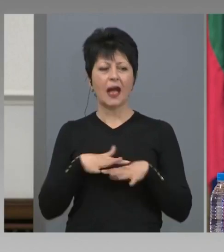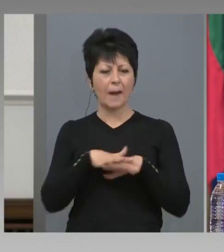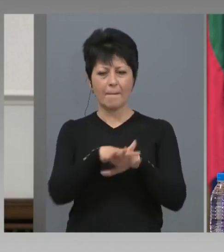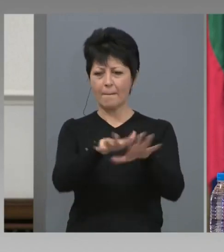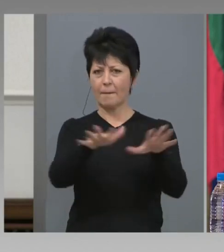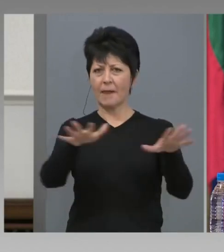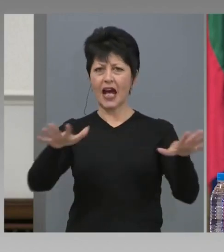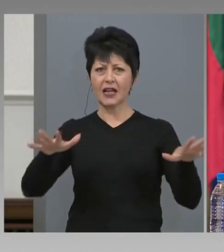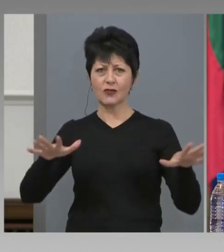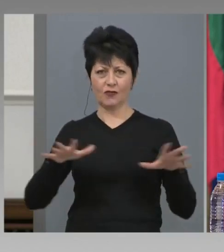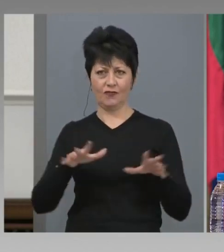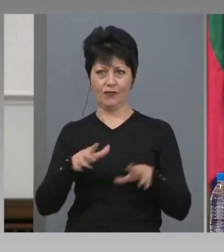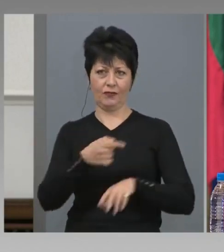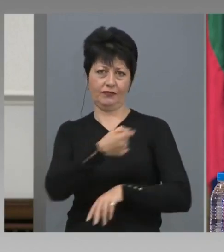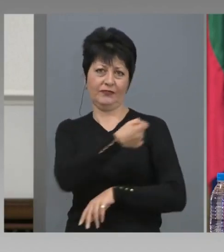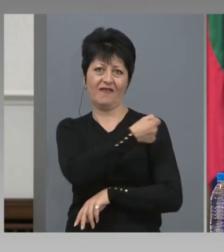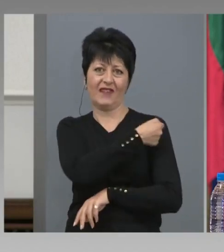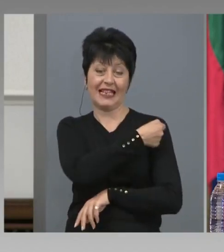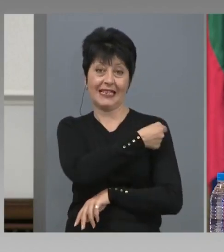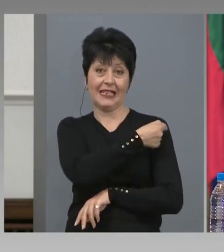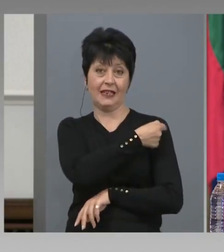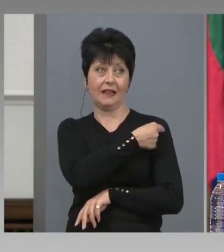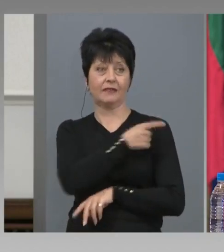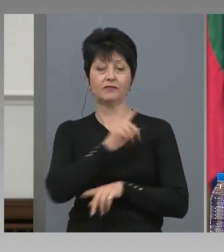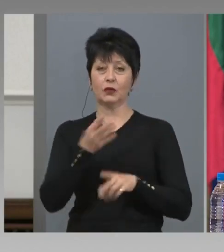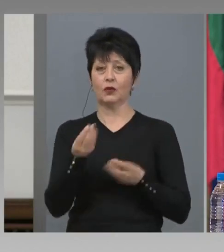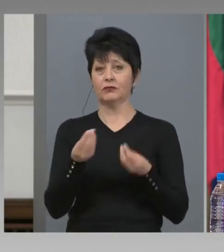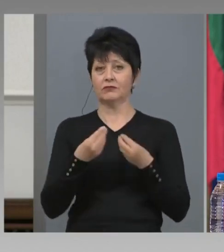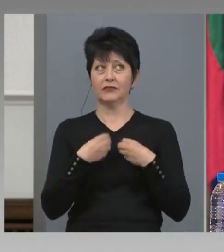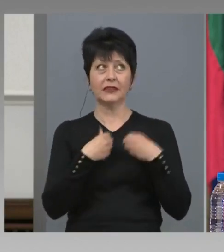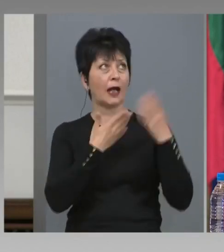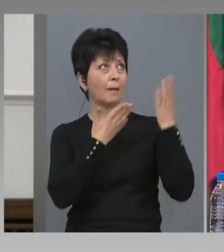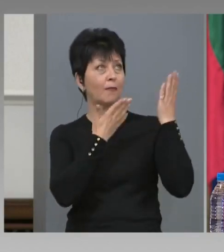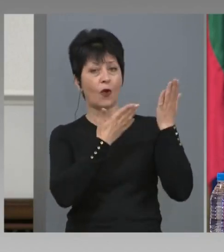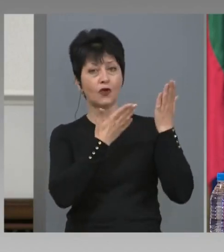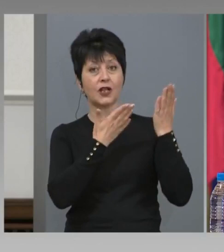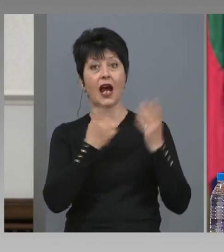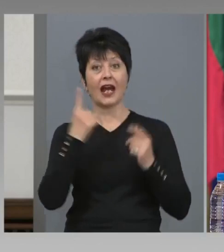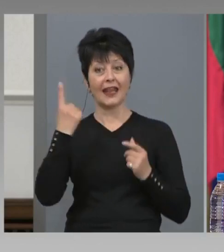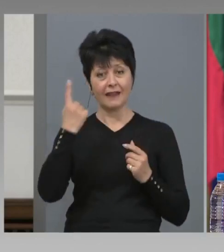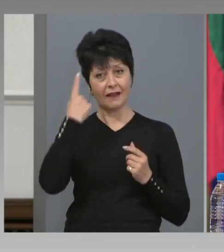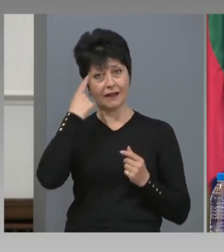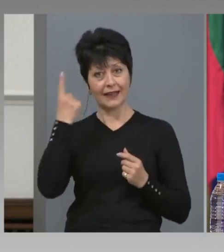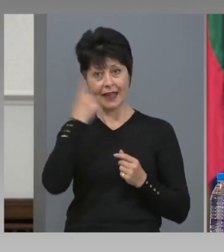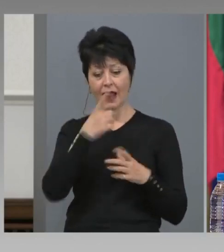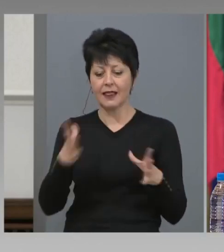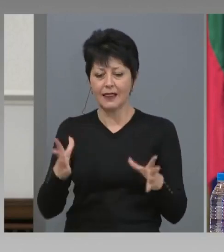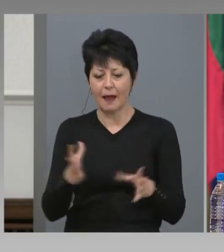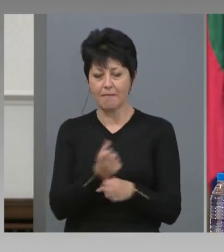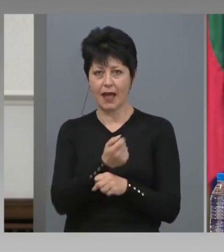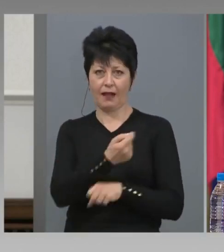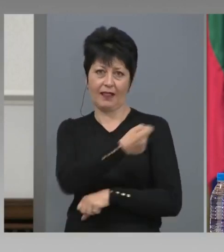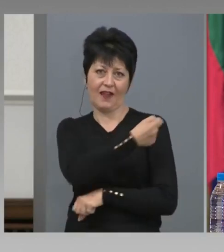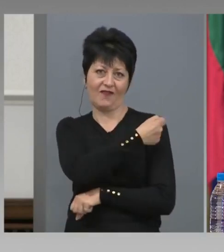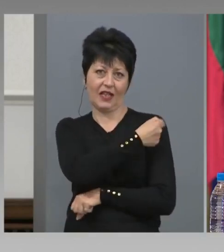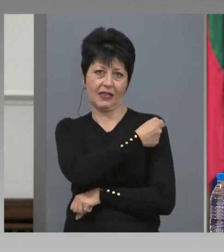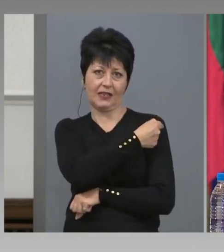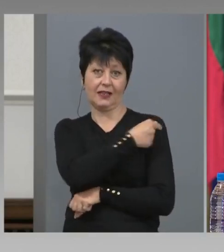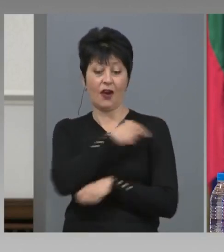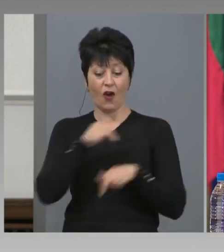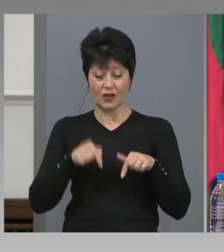Масово и глобално вакциниране, ако дай Боже един ден намерят ваксина. От сега да мислиме за това.